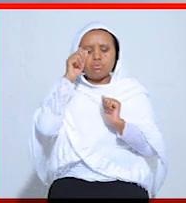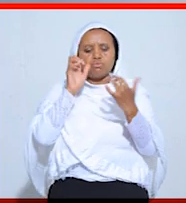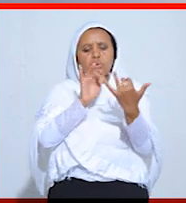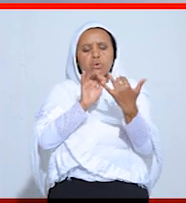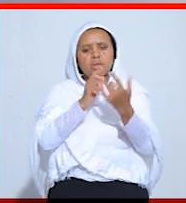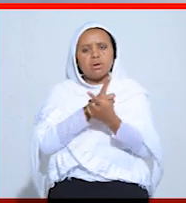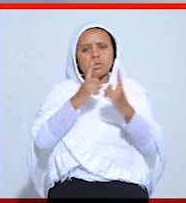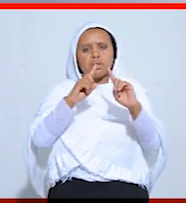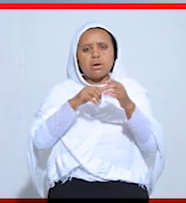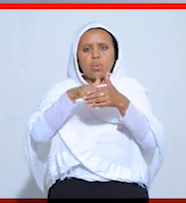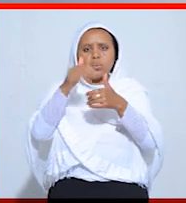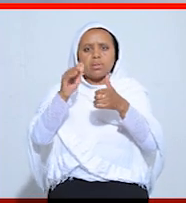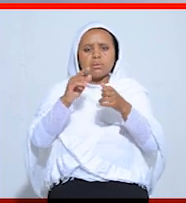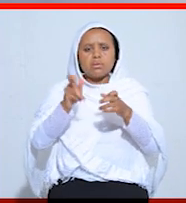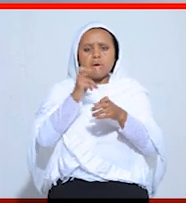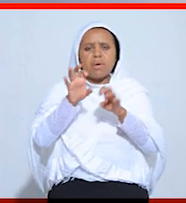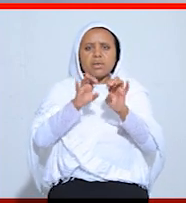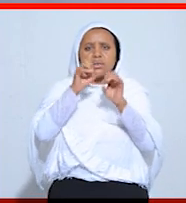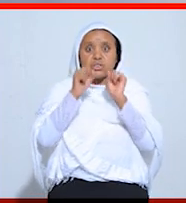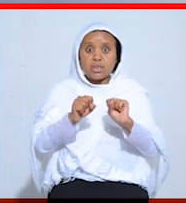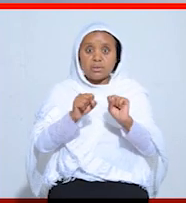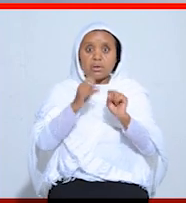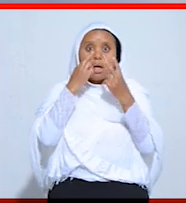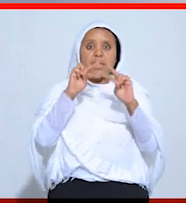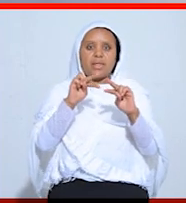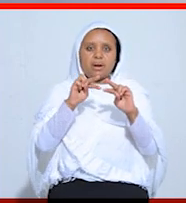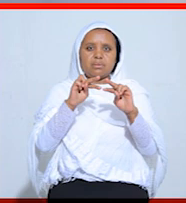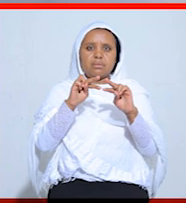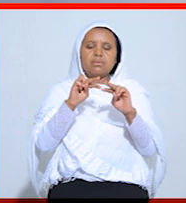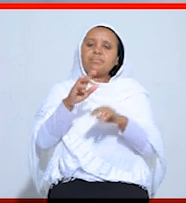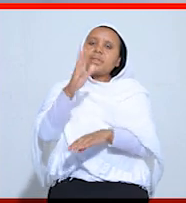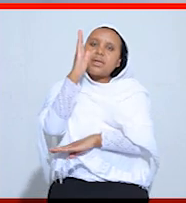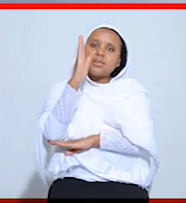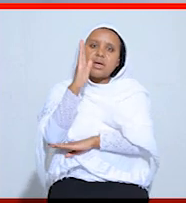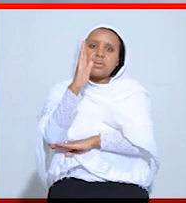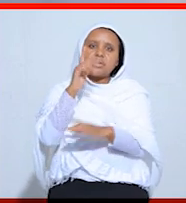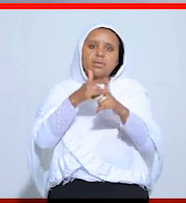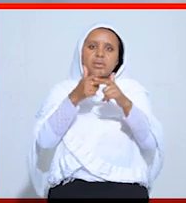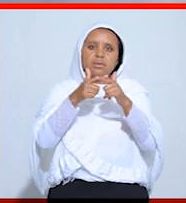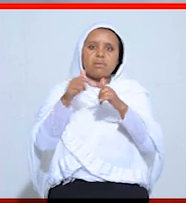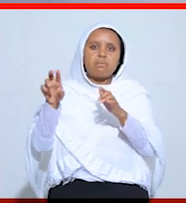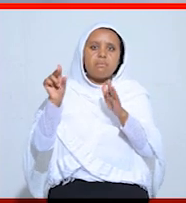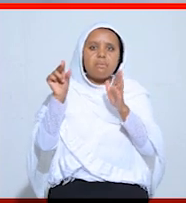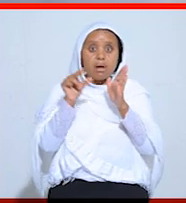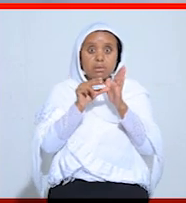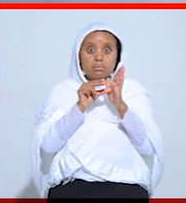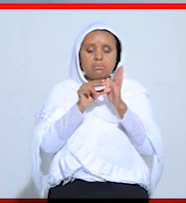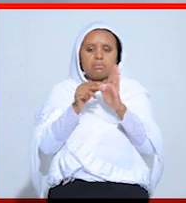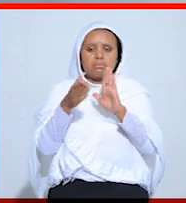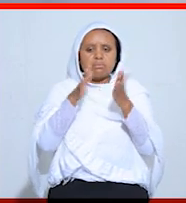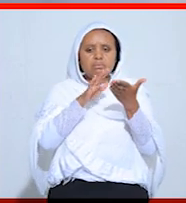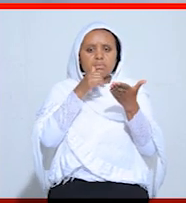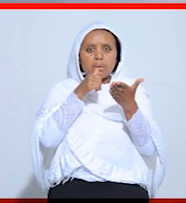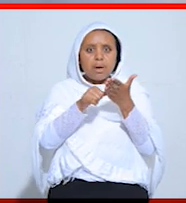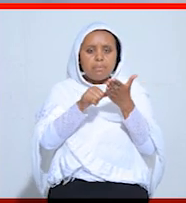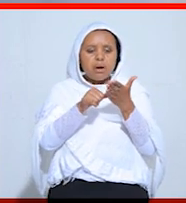ጦርነት ነፃ እንዳወጣት ድል ማድረግ እንድትችል እንዳደረጋት አይተናልና የእግዚአብሔርን እንግዲህ ባሕራን መልአኩ ሞቱን ደብዳቤ